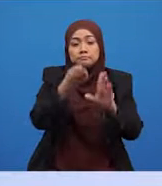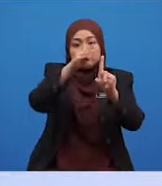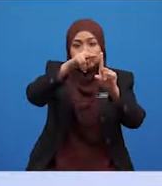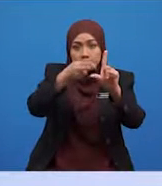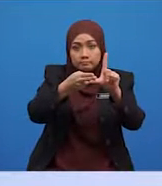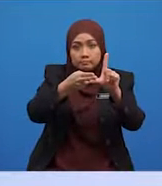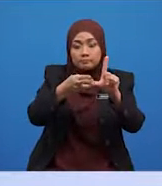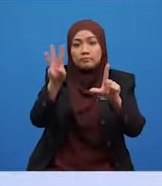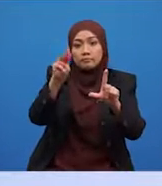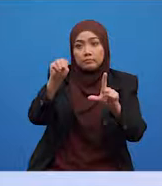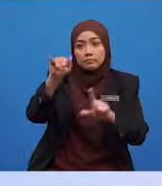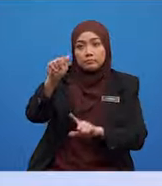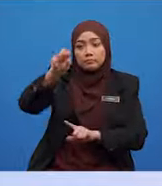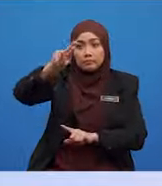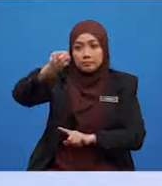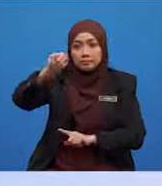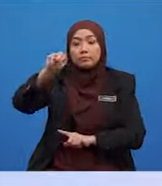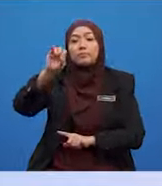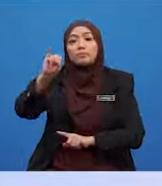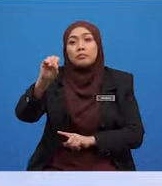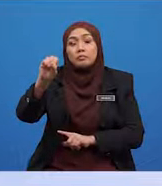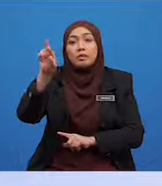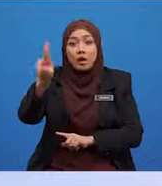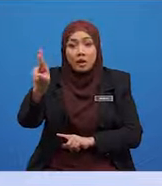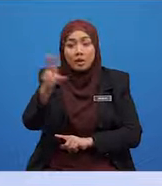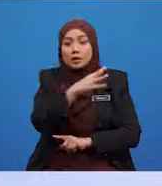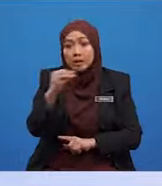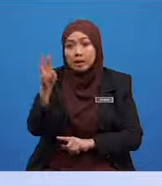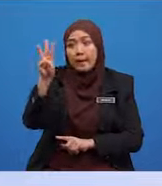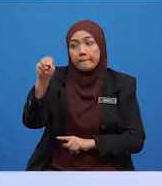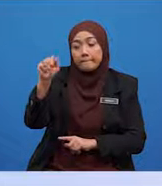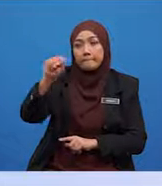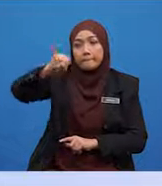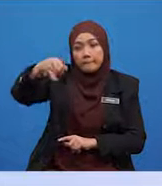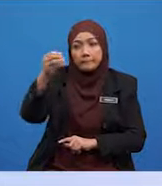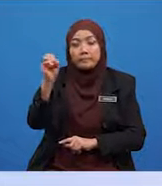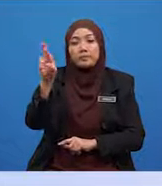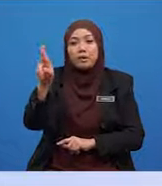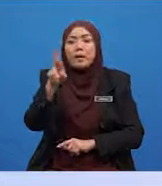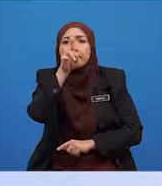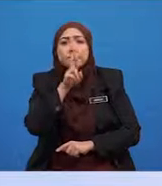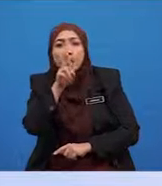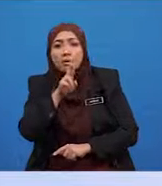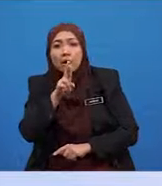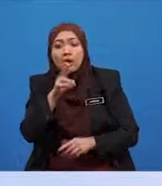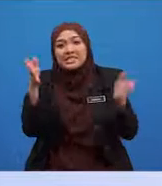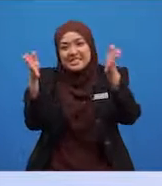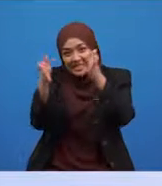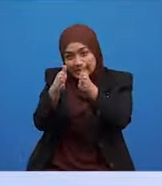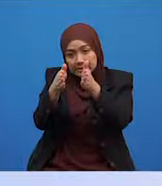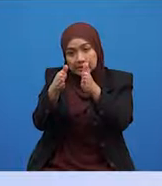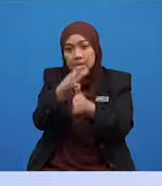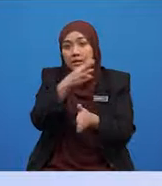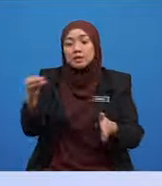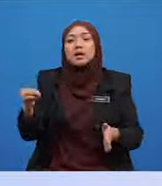dan sektor major. Paparan warna merah menunjukkan sektor minor, manakala